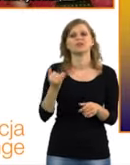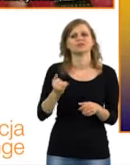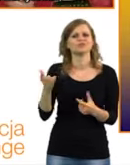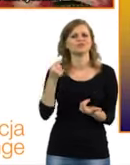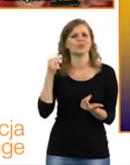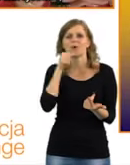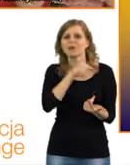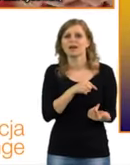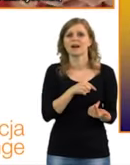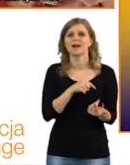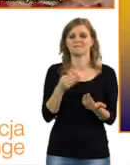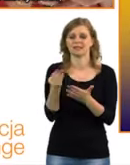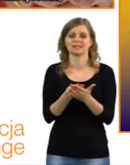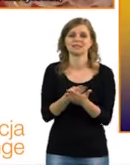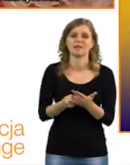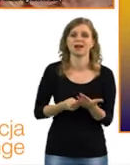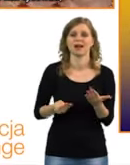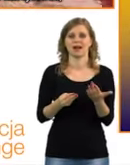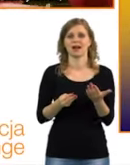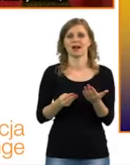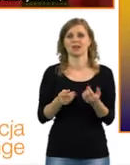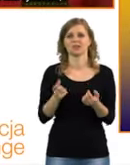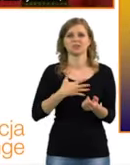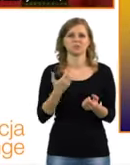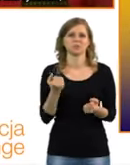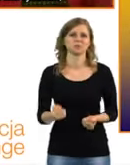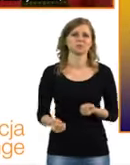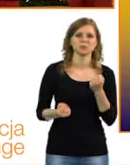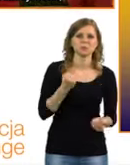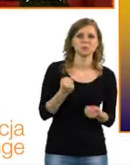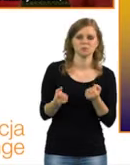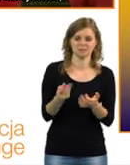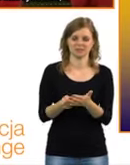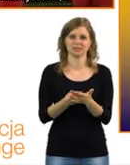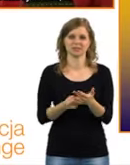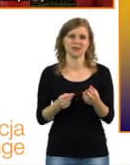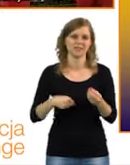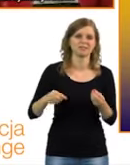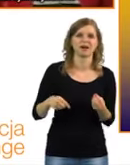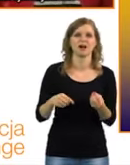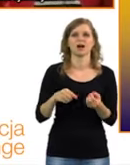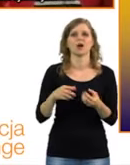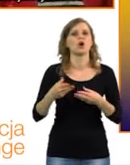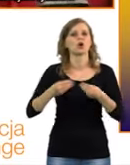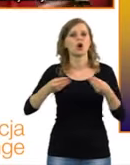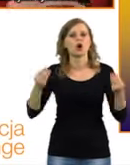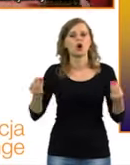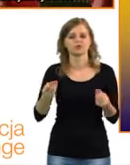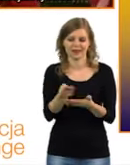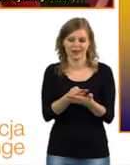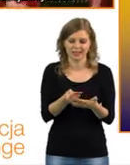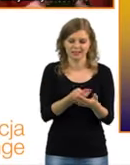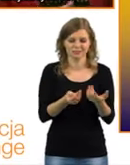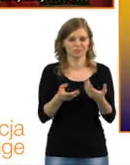Nie potrafi też rysować, czy ma trudności z rysowaniem, z rozwojem